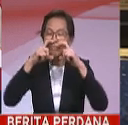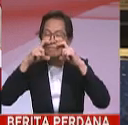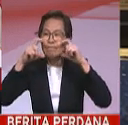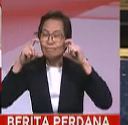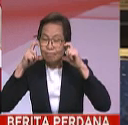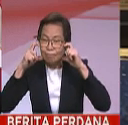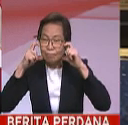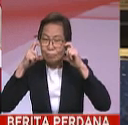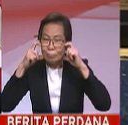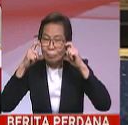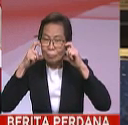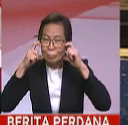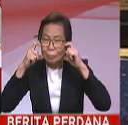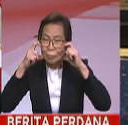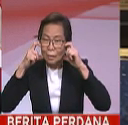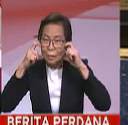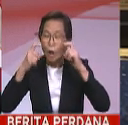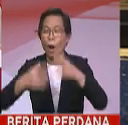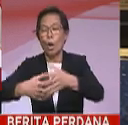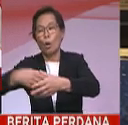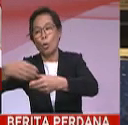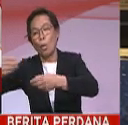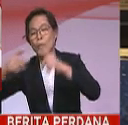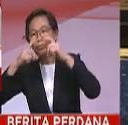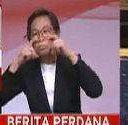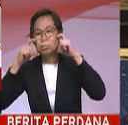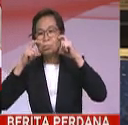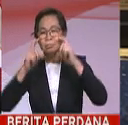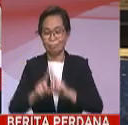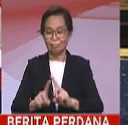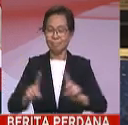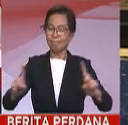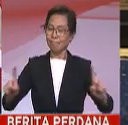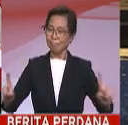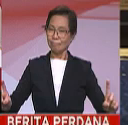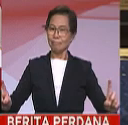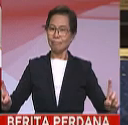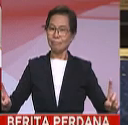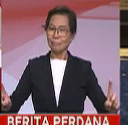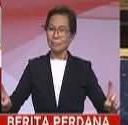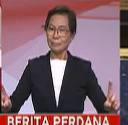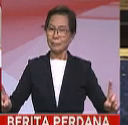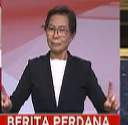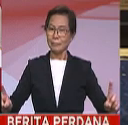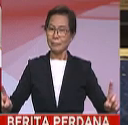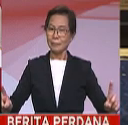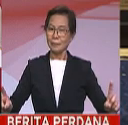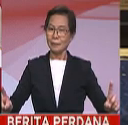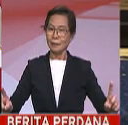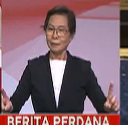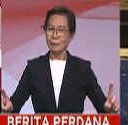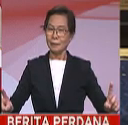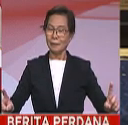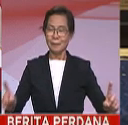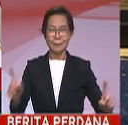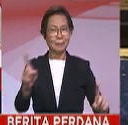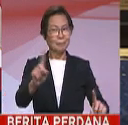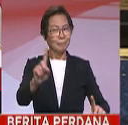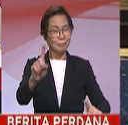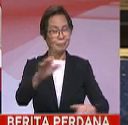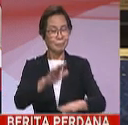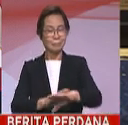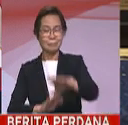muka ketika berada di tempat awam, jaga jarak fizikal dan elakkan daripada bersentuhan.